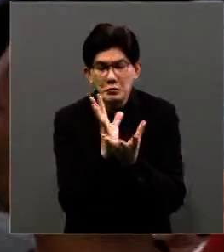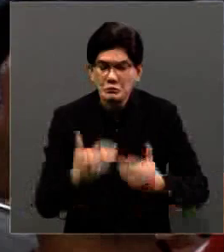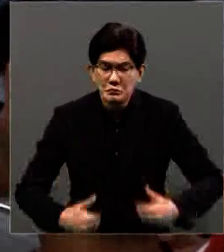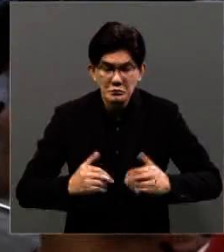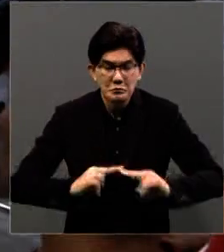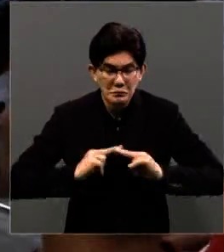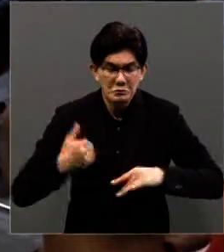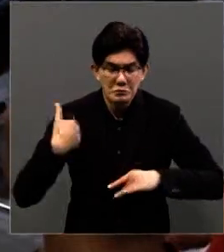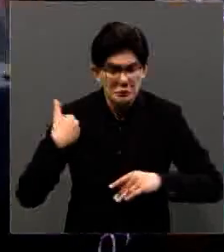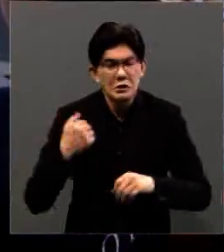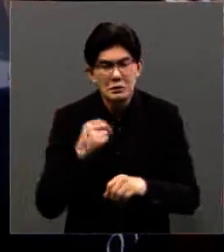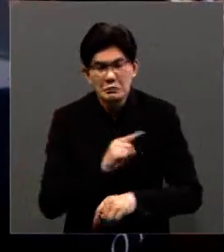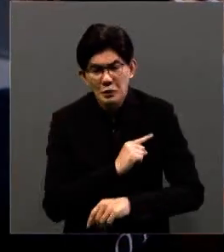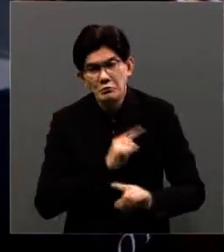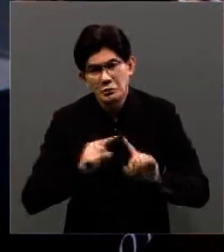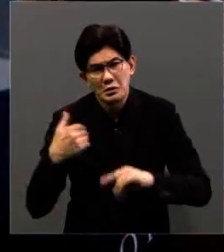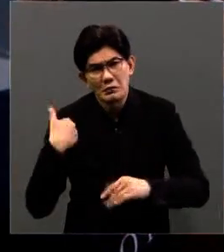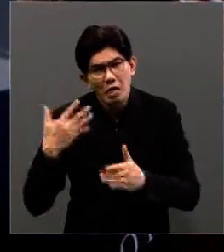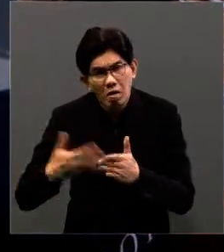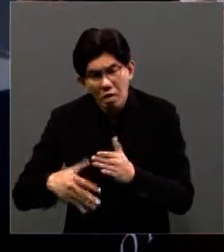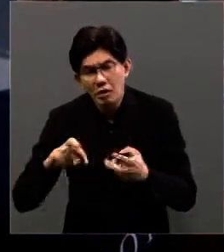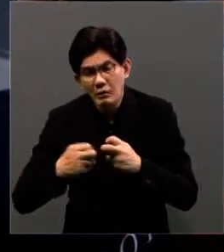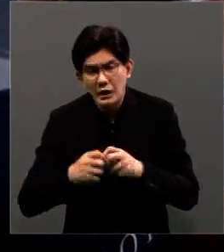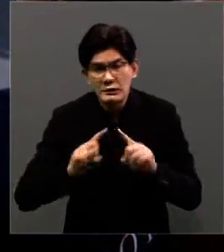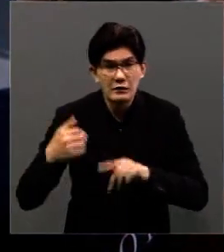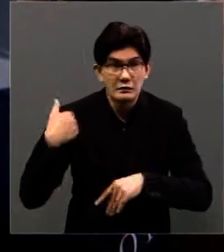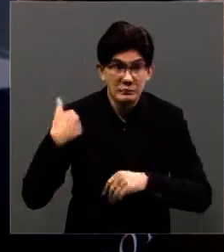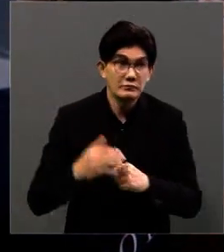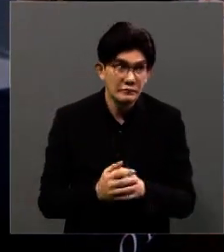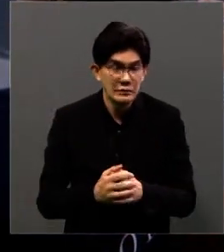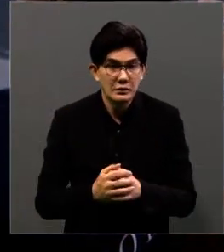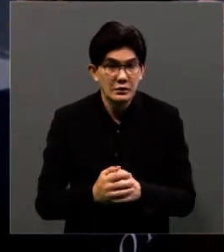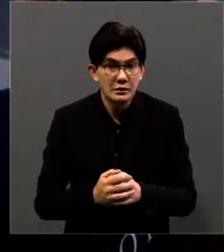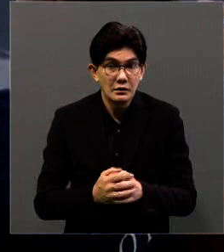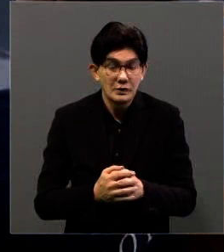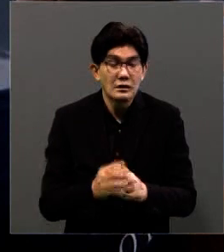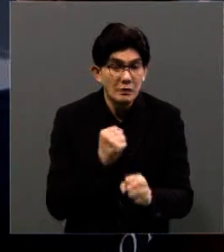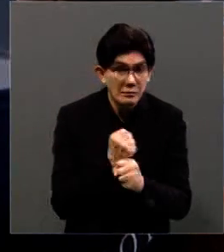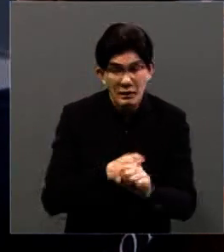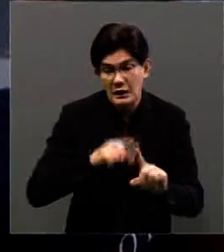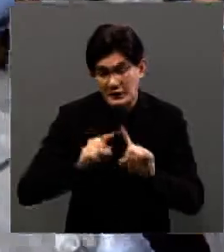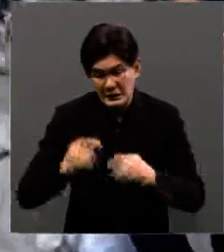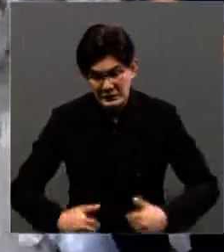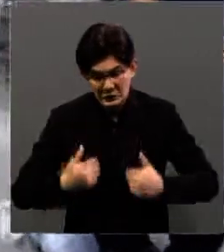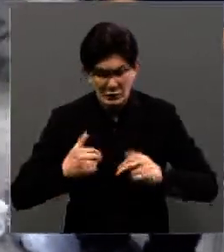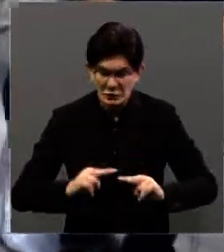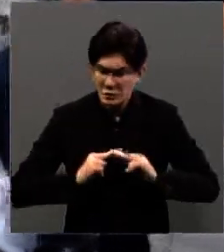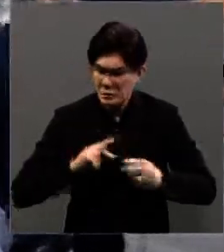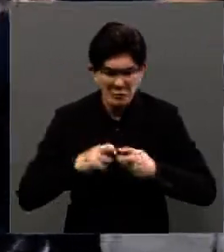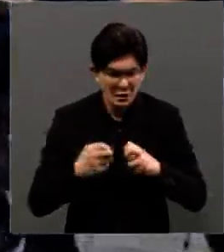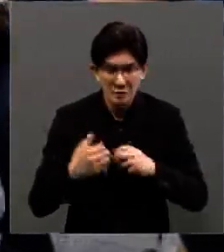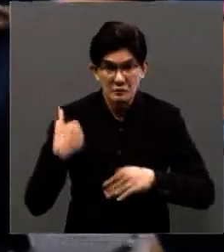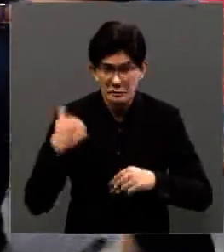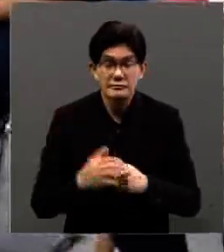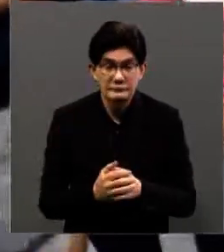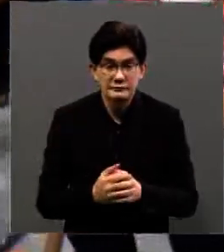ให้คนทำงานมีภาระมีข้อจำกัดและมีความเสี่ยงในระดับสูงมากทั้งการทำงานและการดำเนินชีวิตนะครับ เ